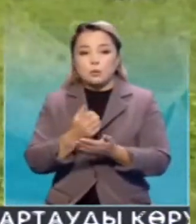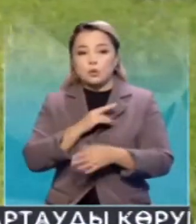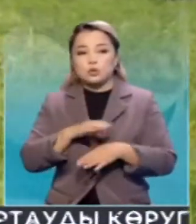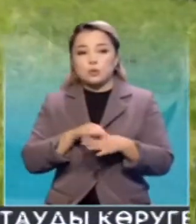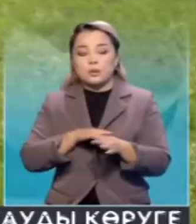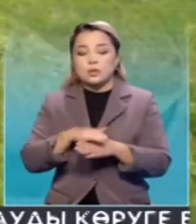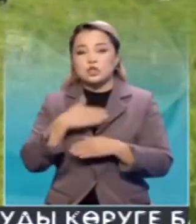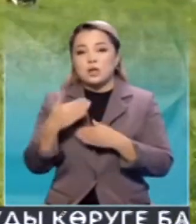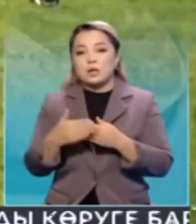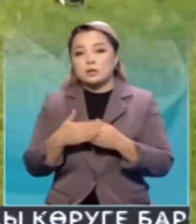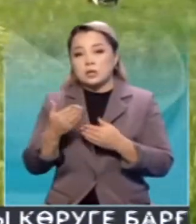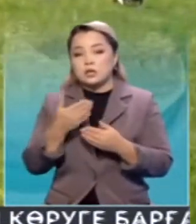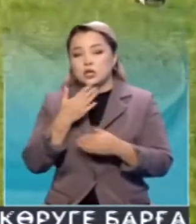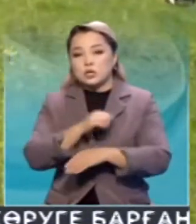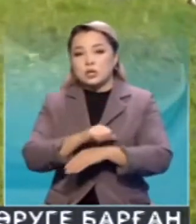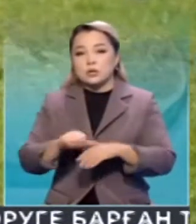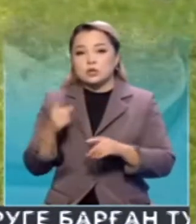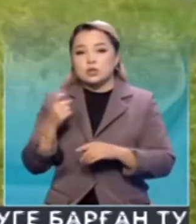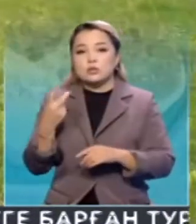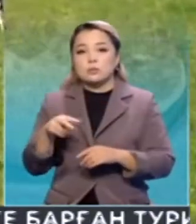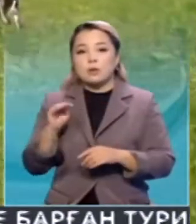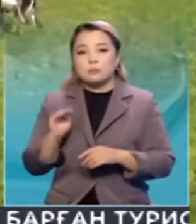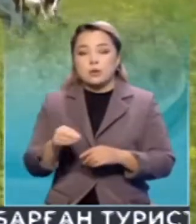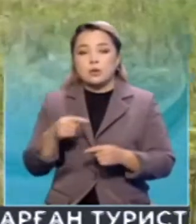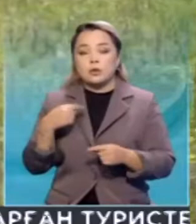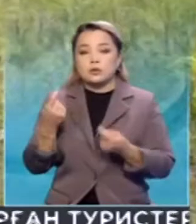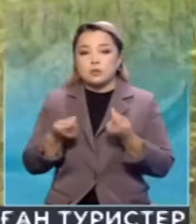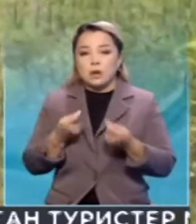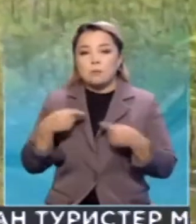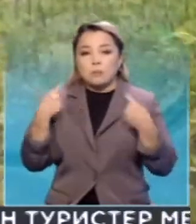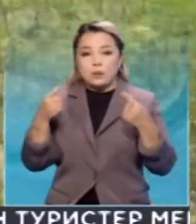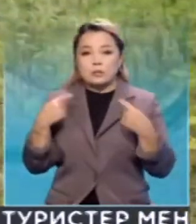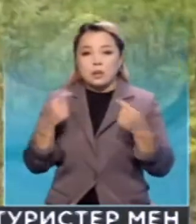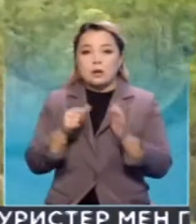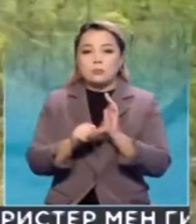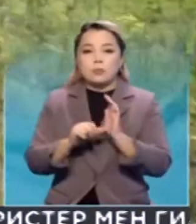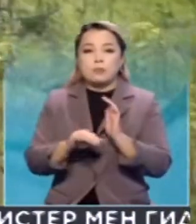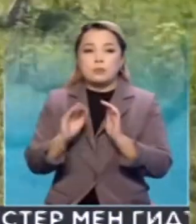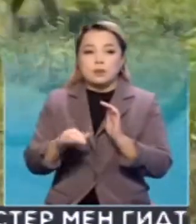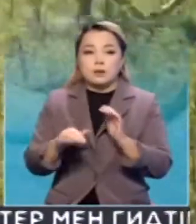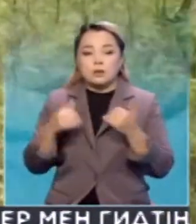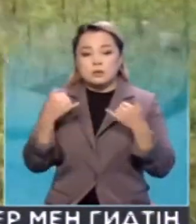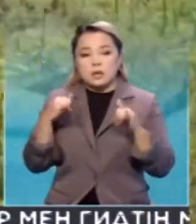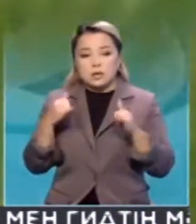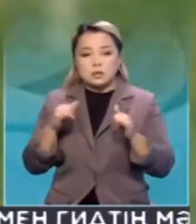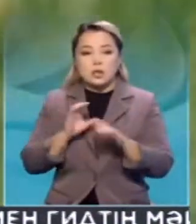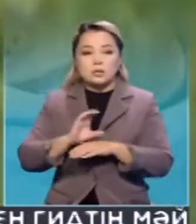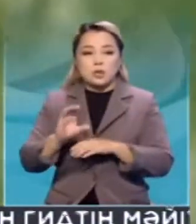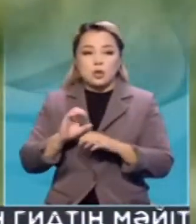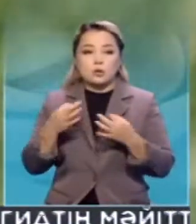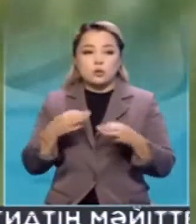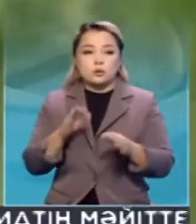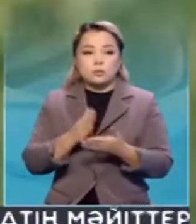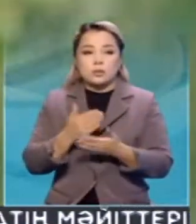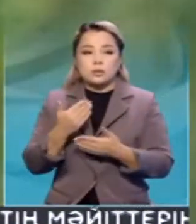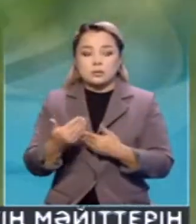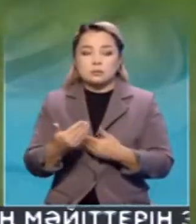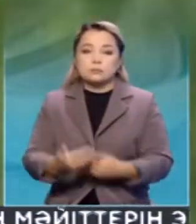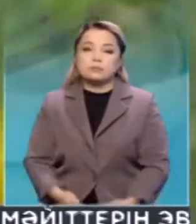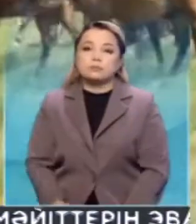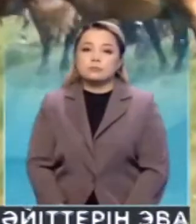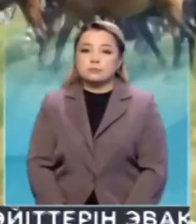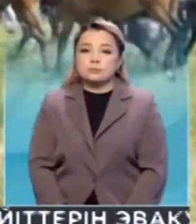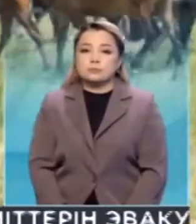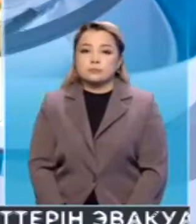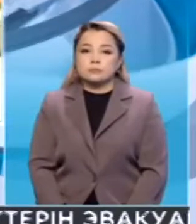үшін жақында шетелге 120 мың ұсақ мал және 60 мың ірі қараны экспорттауға рұқсат берілмек. Әзірге осы, Дархан.